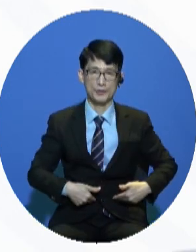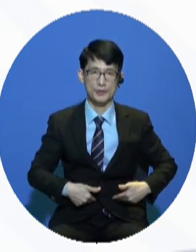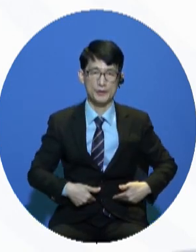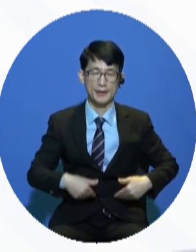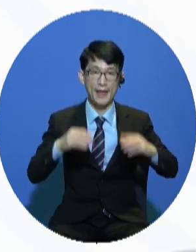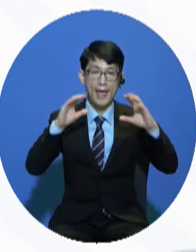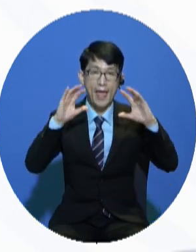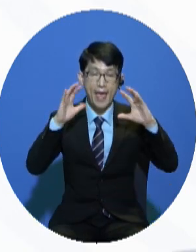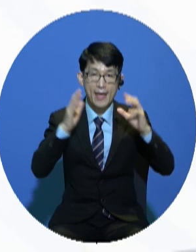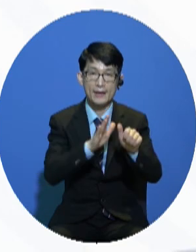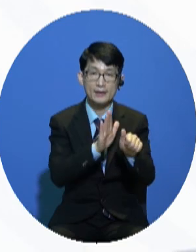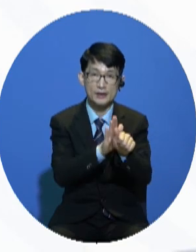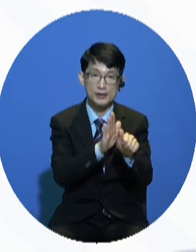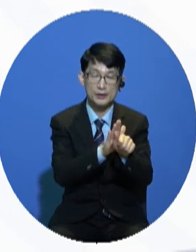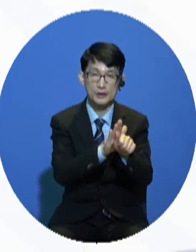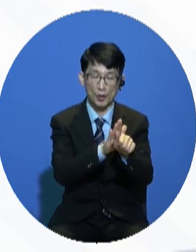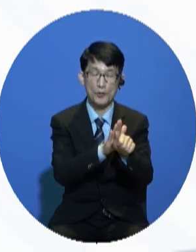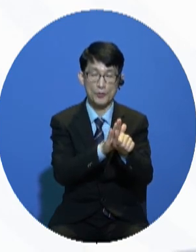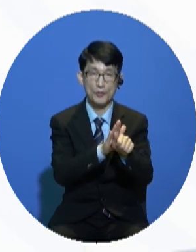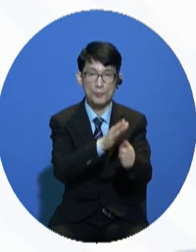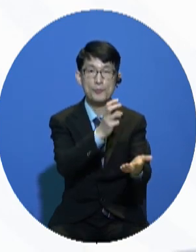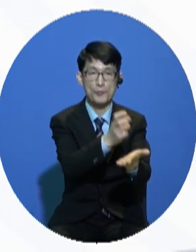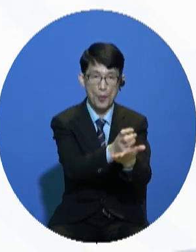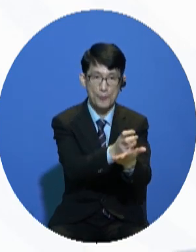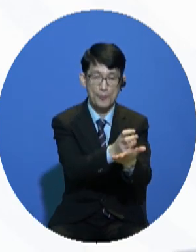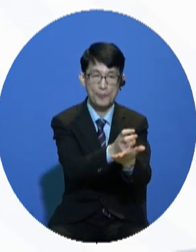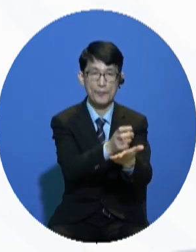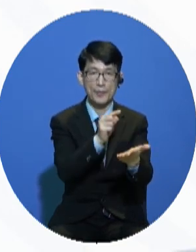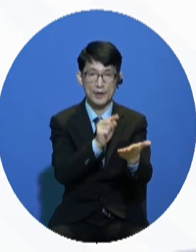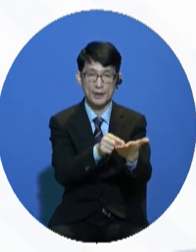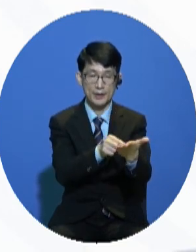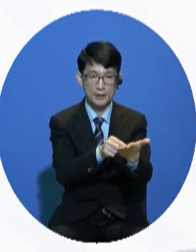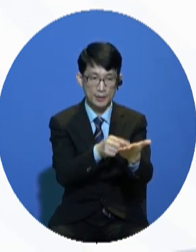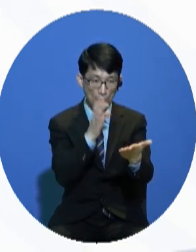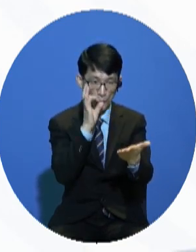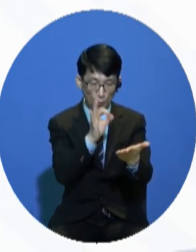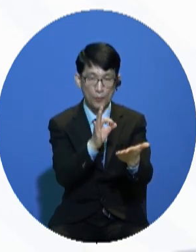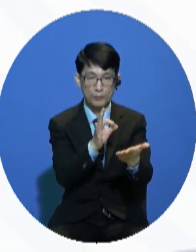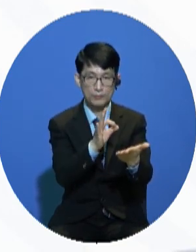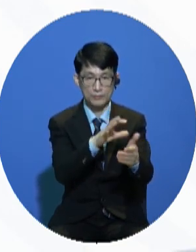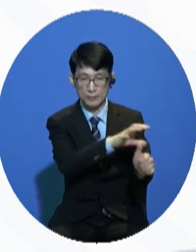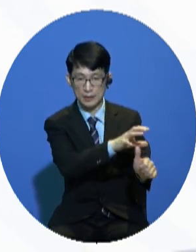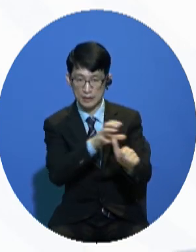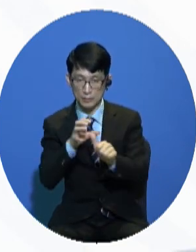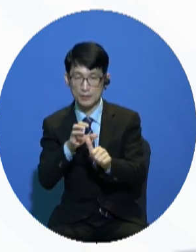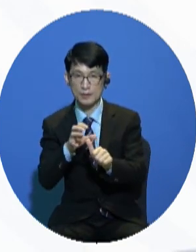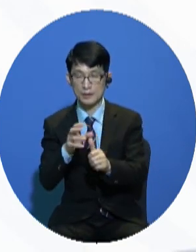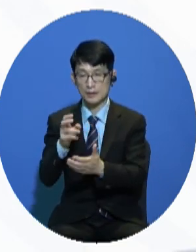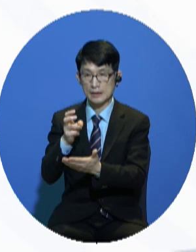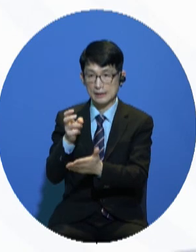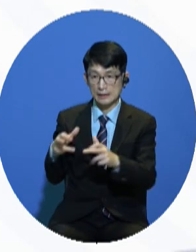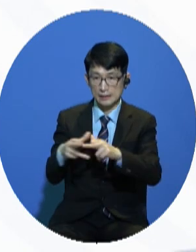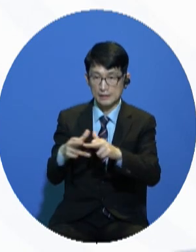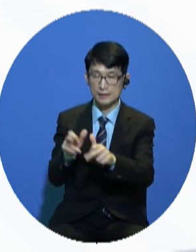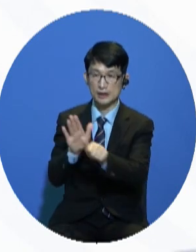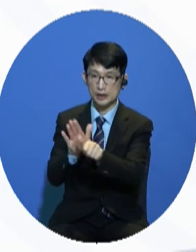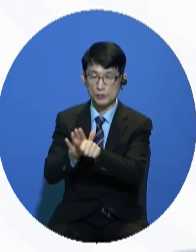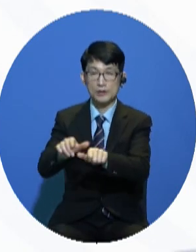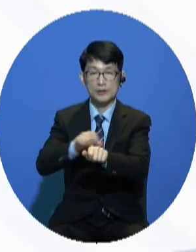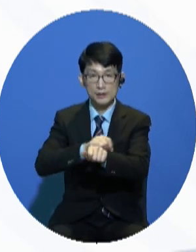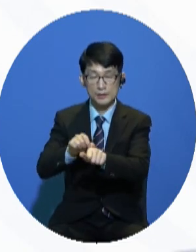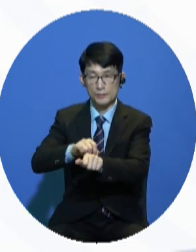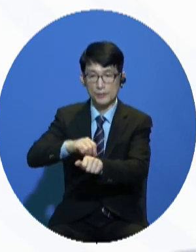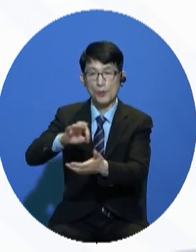지원 특별회계법이라든가 이런 관련 입법 사례를 활용해서 장애인 지원 특별회계 또는 장애인